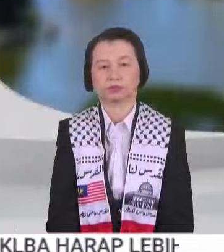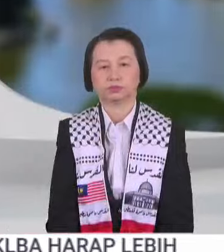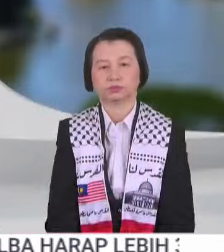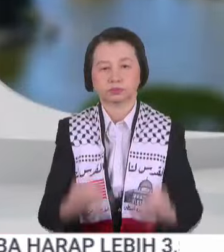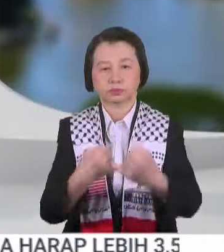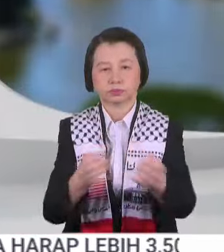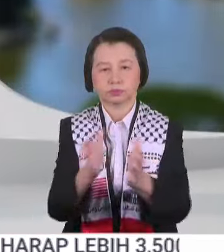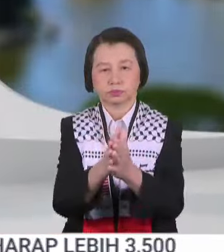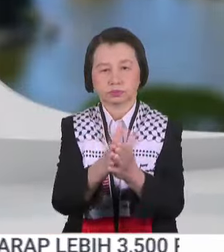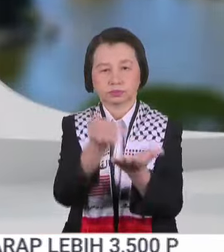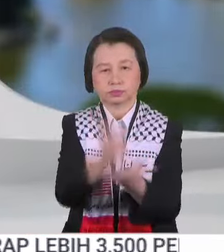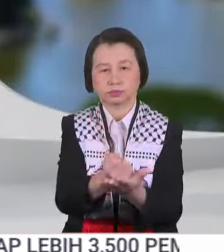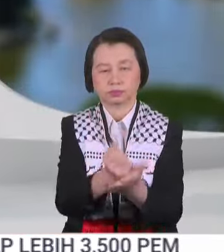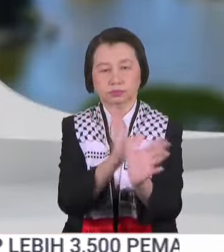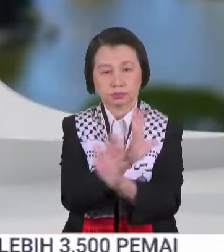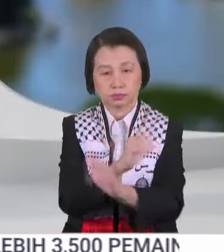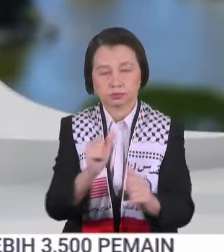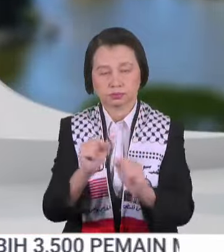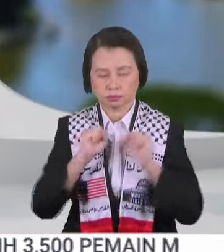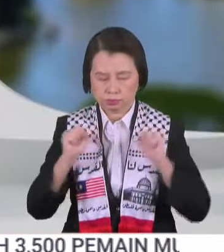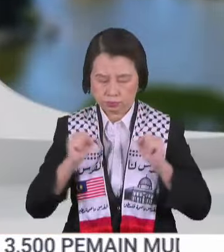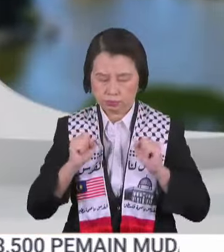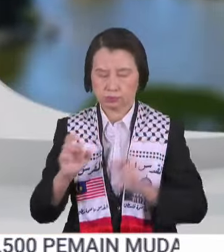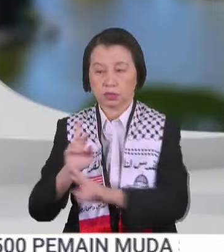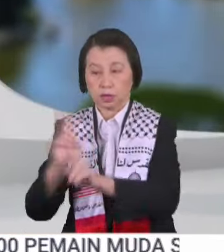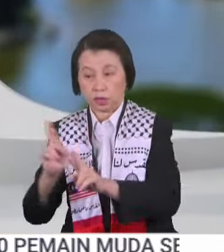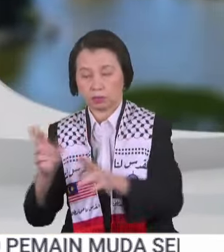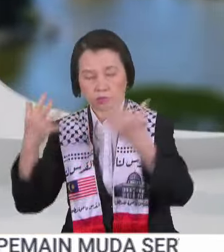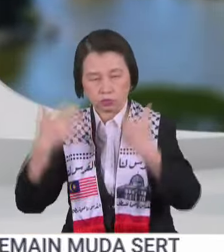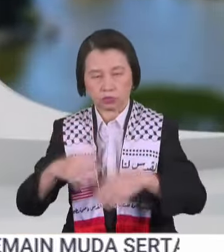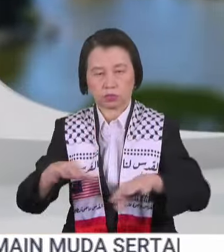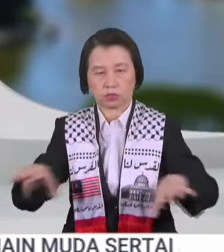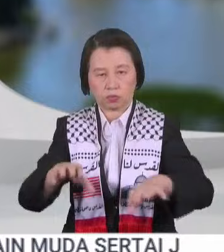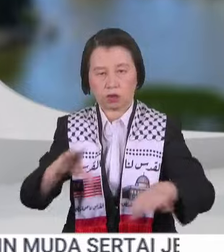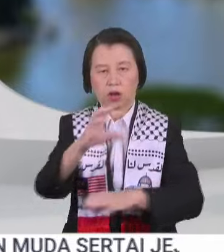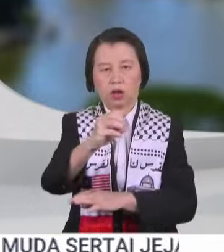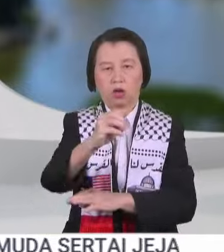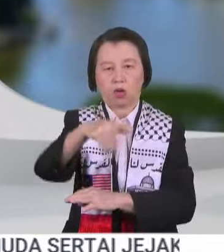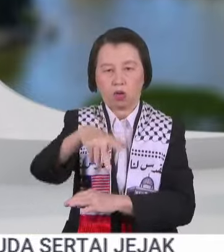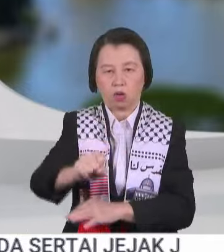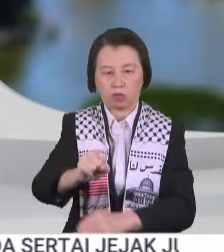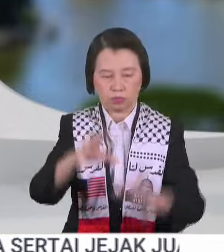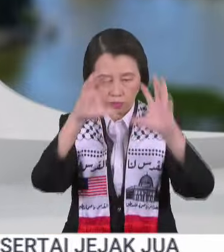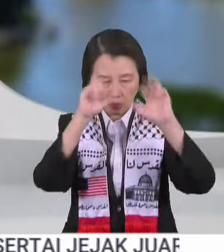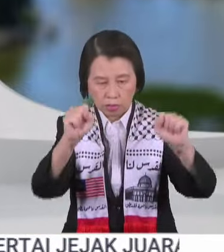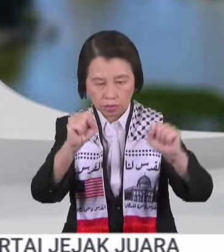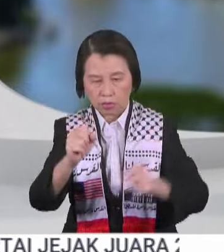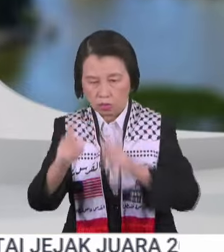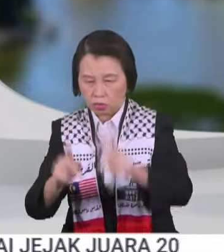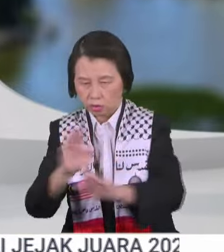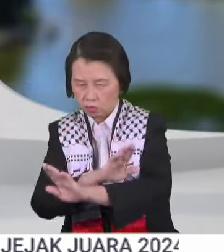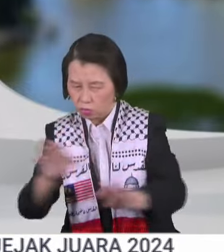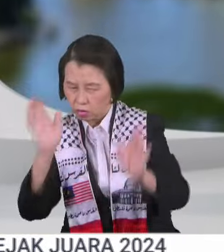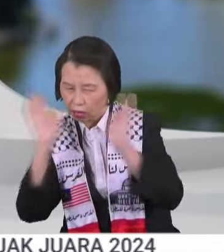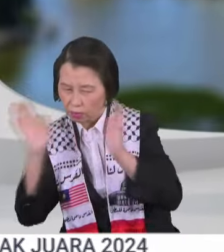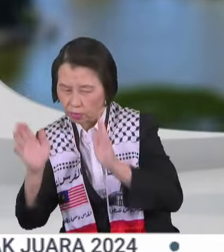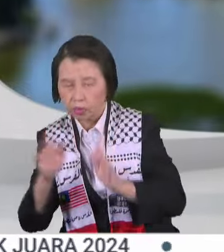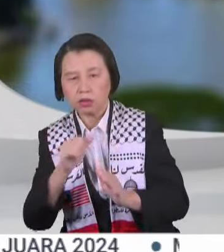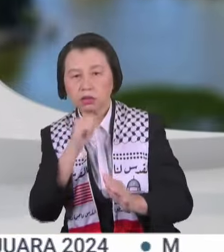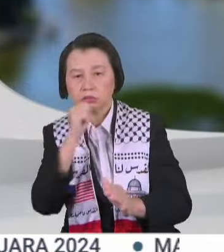Jabatan Imigresen Negeri Sarawak pada Selasa dan Rabu lepas telah menjalankan beberapa operasi terhadap majikan dan warga asing yang tidak